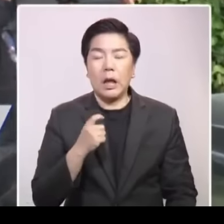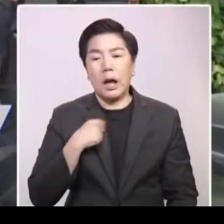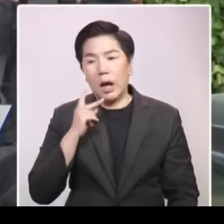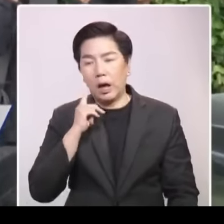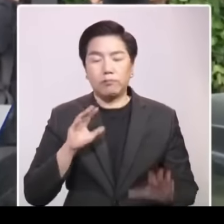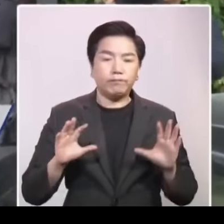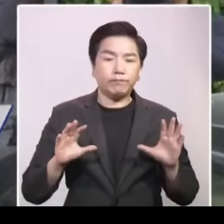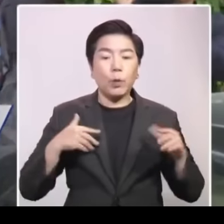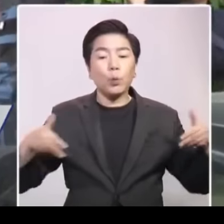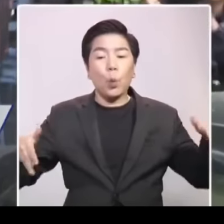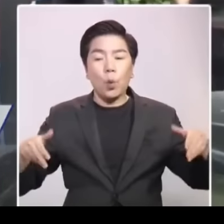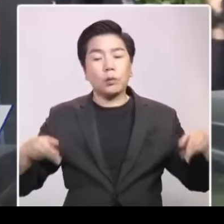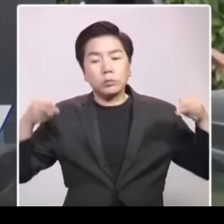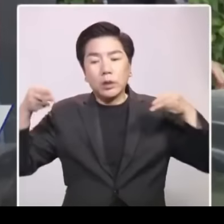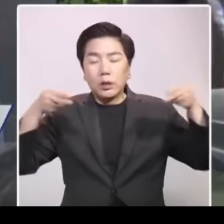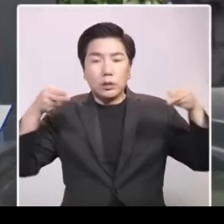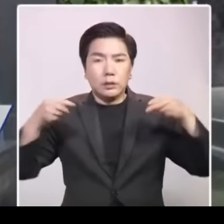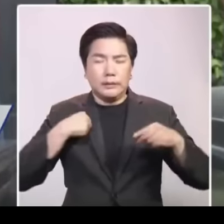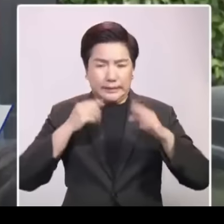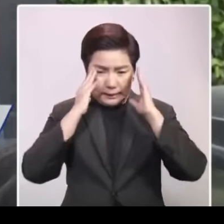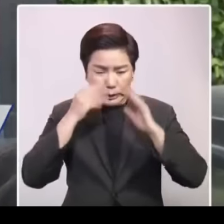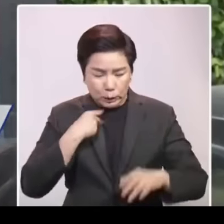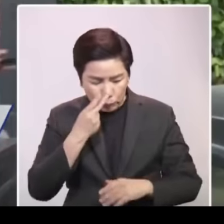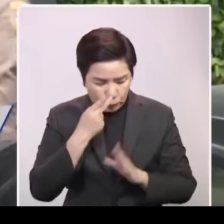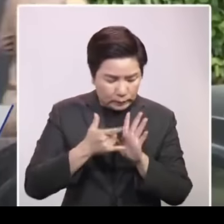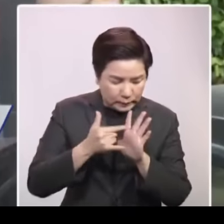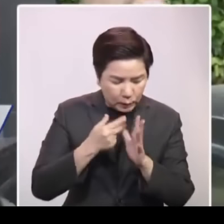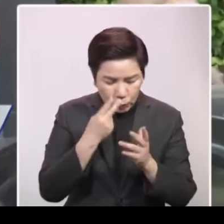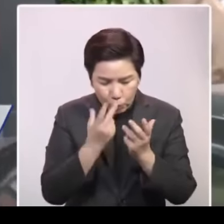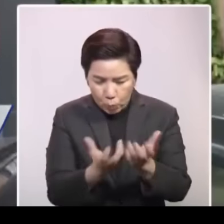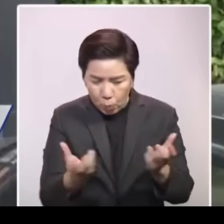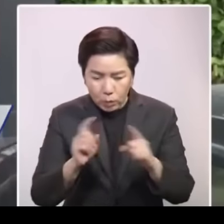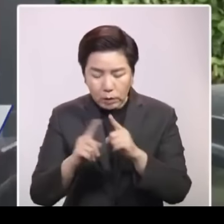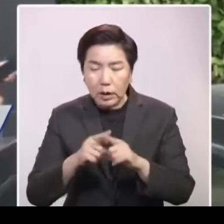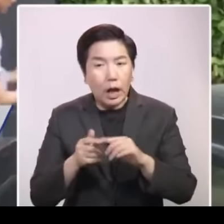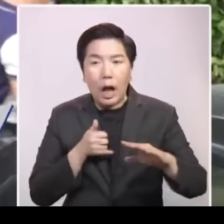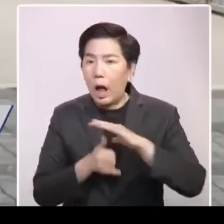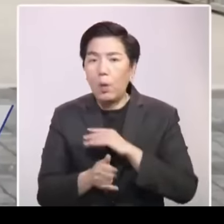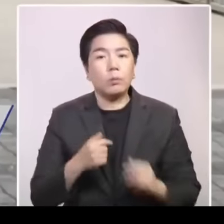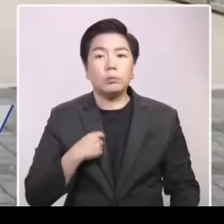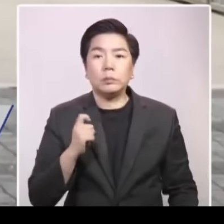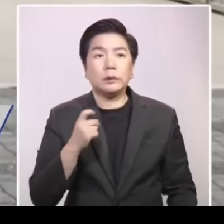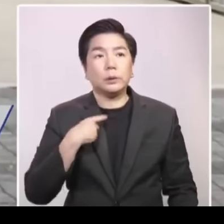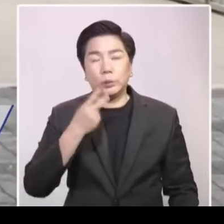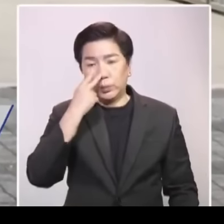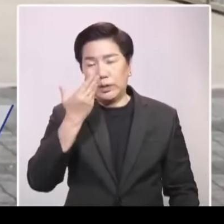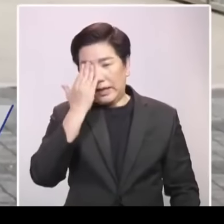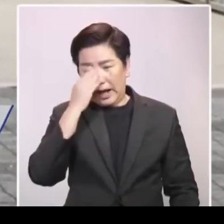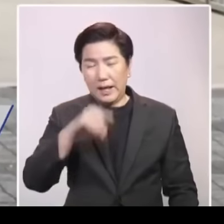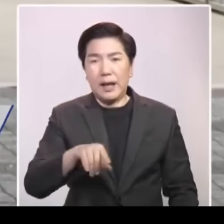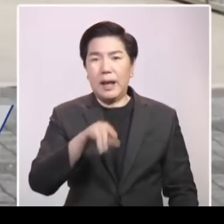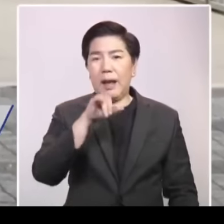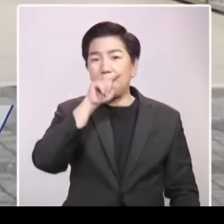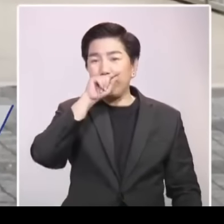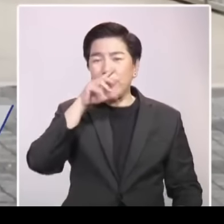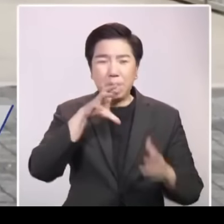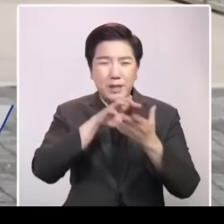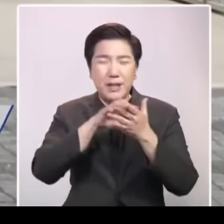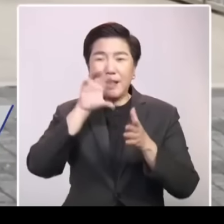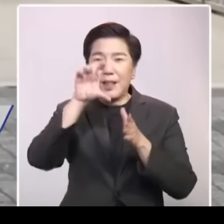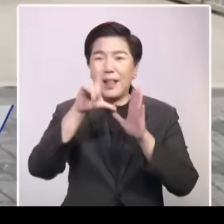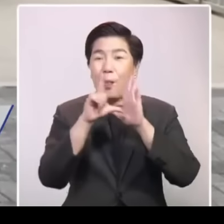ก็ได้แต่ถ่ายภาพด้านนอกแล้วทีนี้ที่ตั้งใจจะไปดูยาดูอุปกรณ์เข้าไม่ได้ค่ะแล้วด้านหน้าโลโก้ Theไอคอนเนี่ยใหญ่เลยนะ